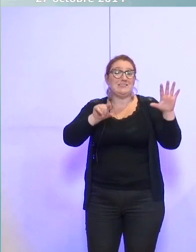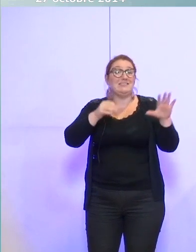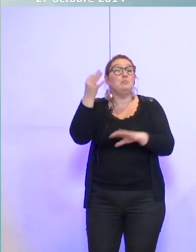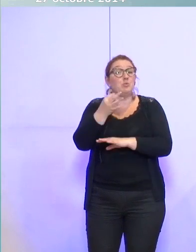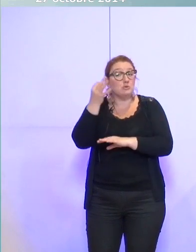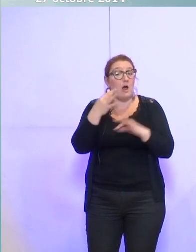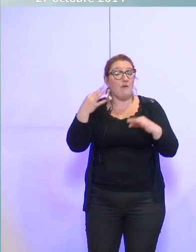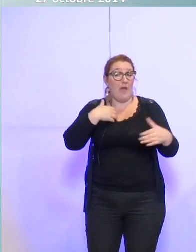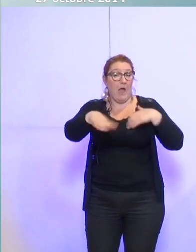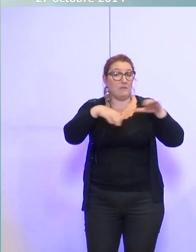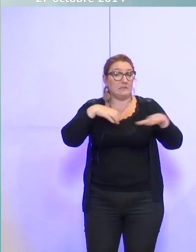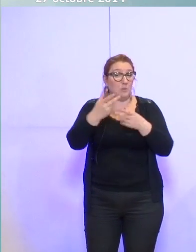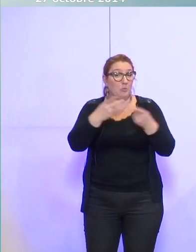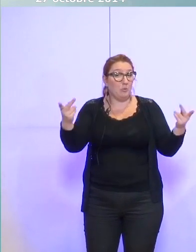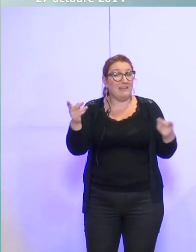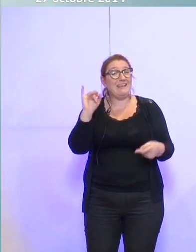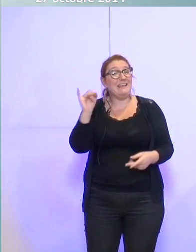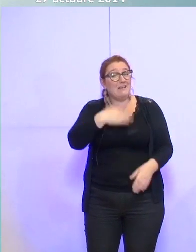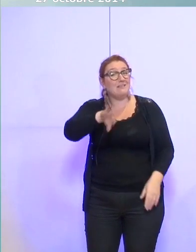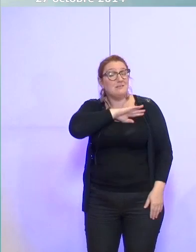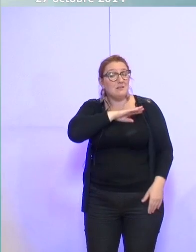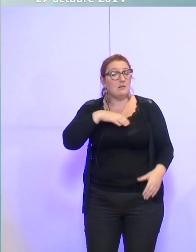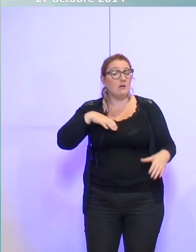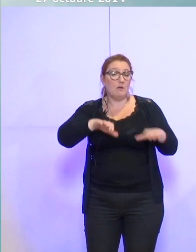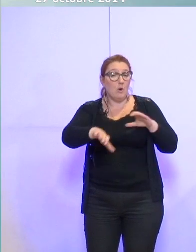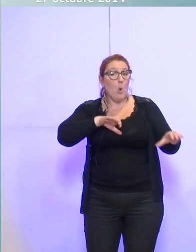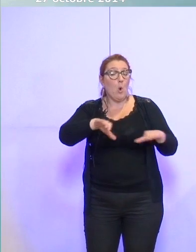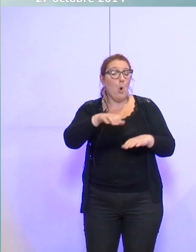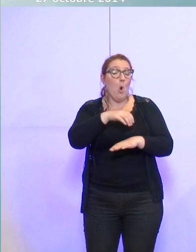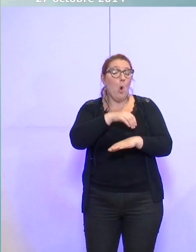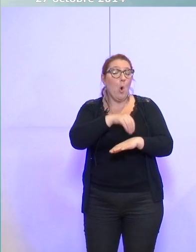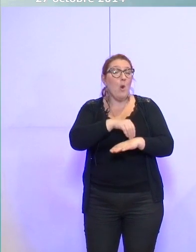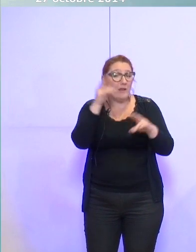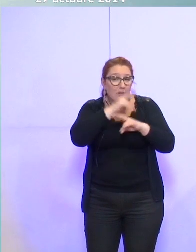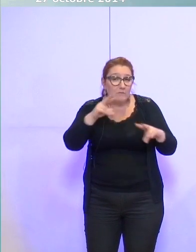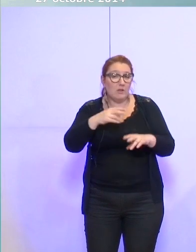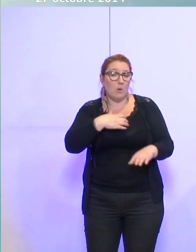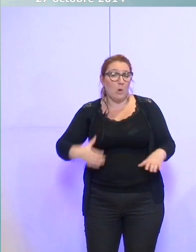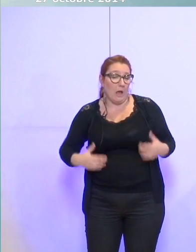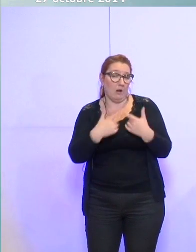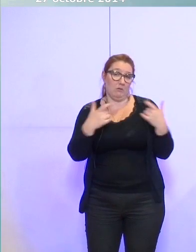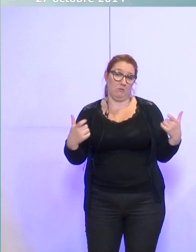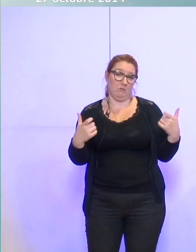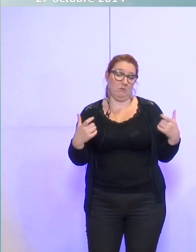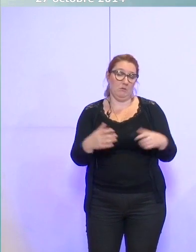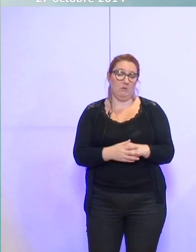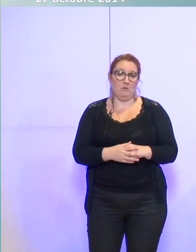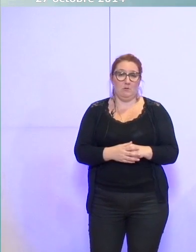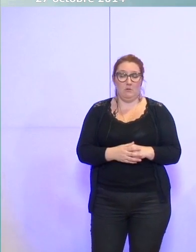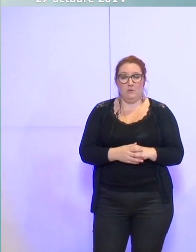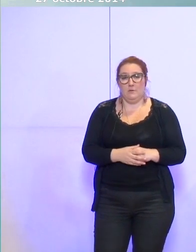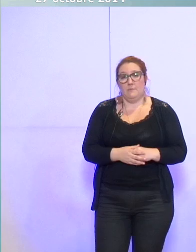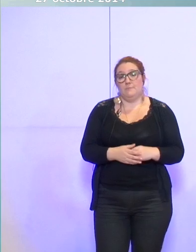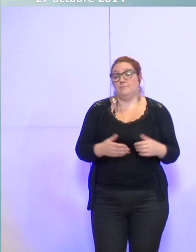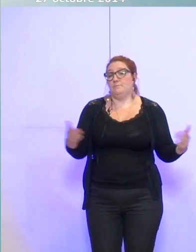de l'investissement public est réalisé par les collectivités locales. Nous sommes donc là vraiment à la conjonction de